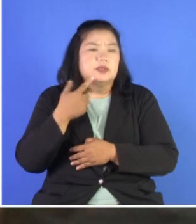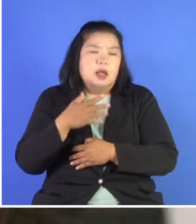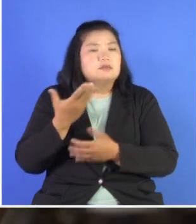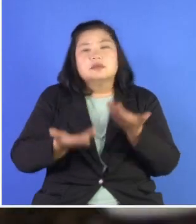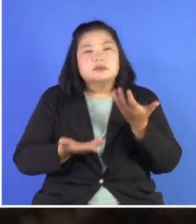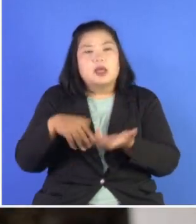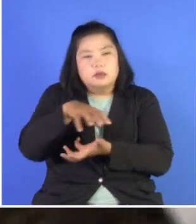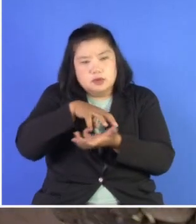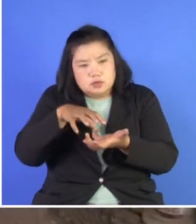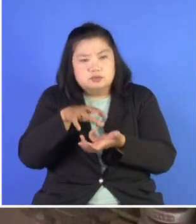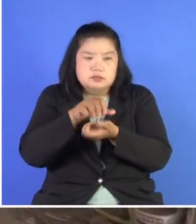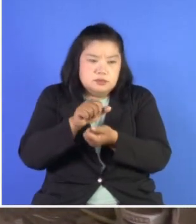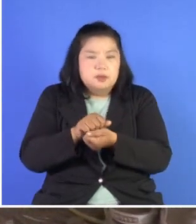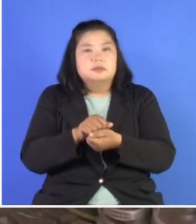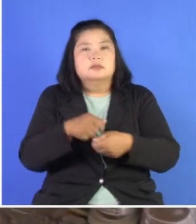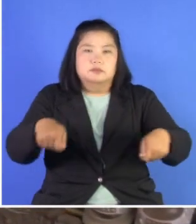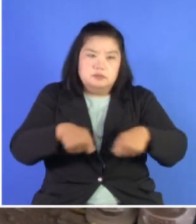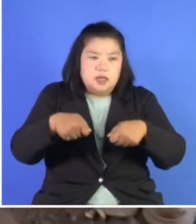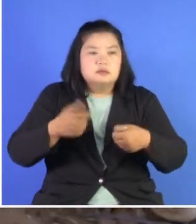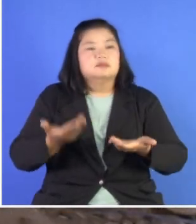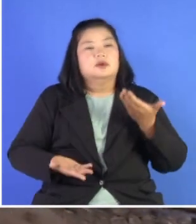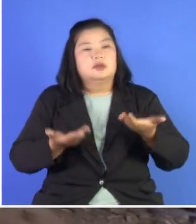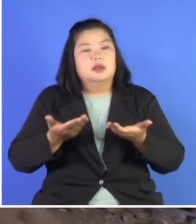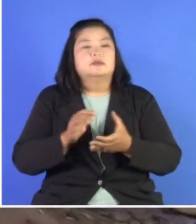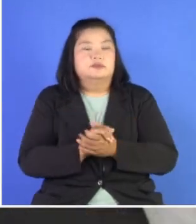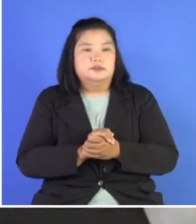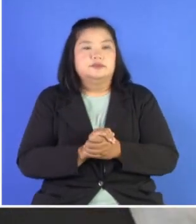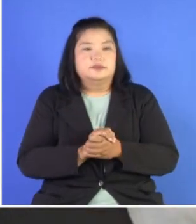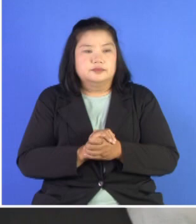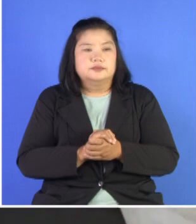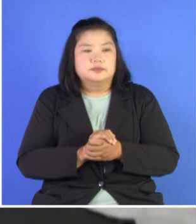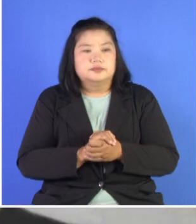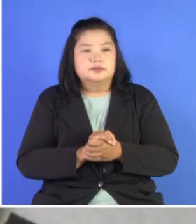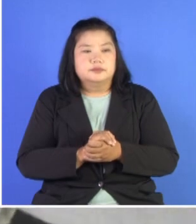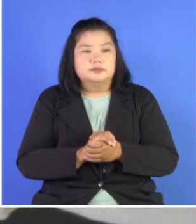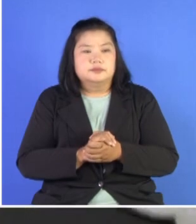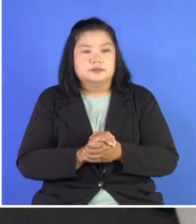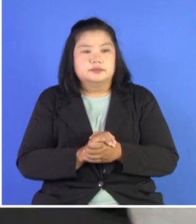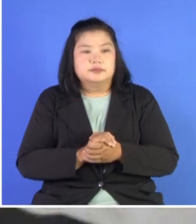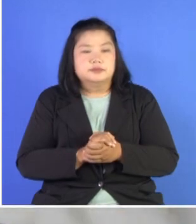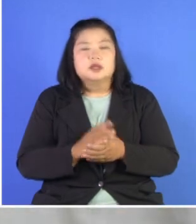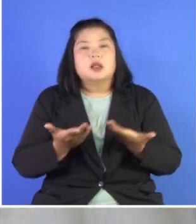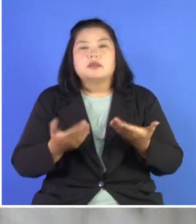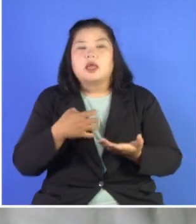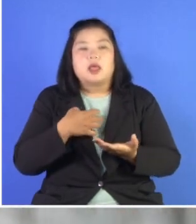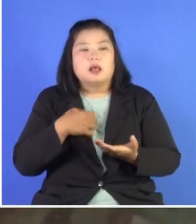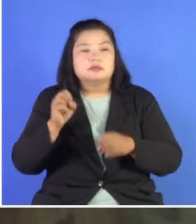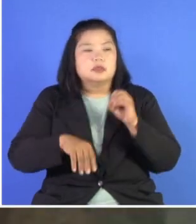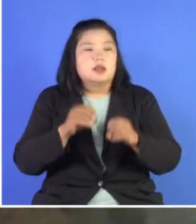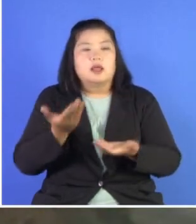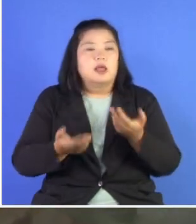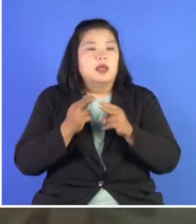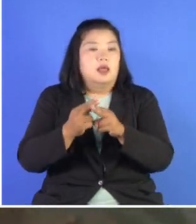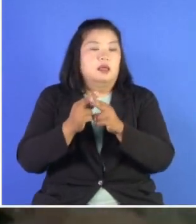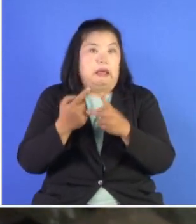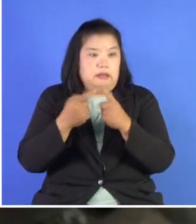ๆๆผสมไปนี่แบบนี้ผัดไปผสมไปอะไรต่างๆที่ว่าเนี่ยมันก็กินได้นะที่สำคัญ